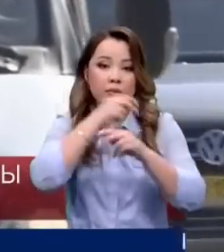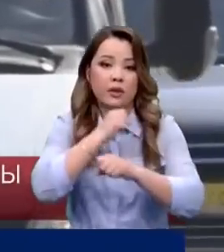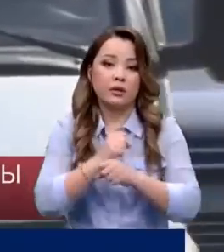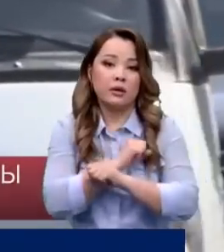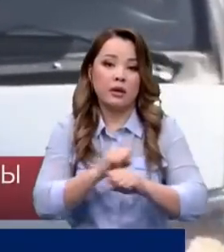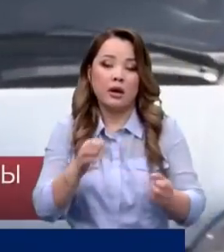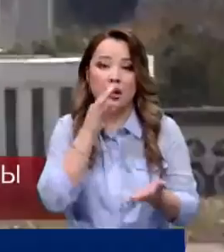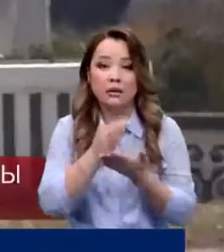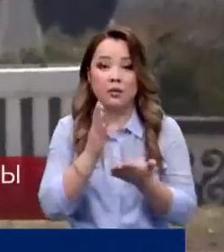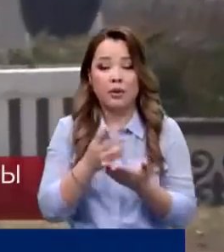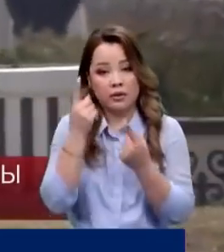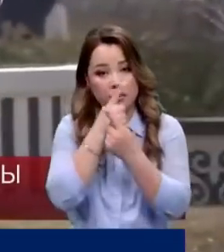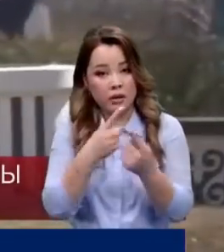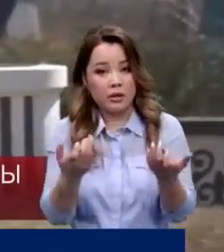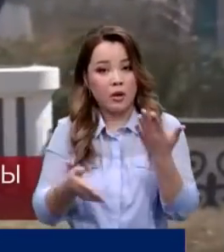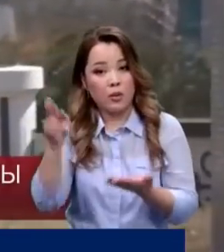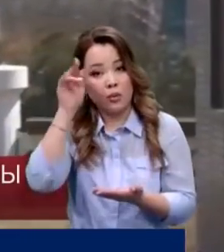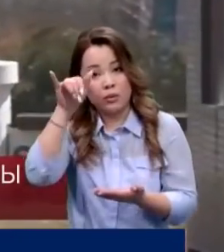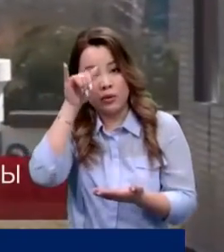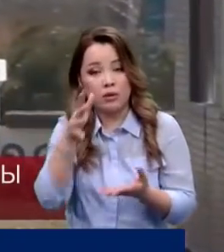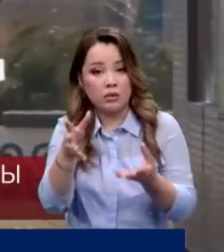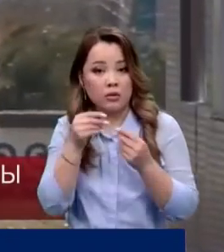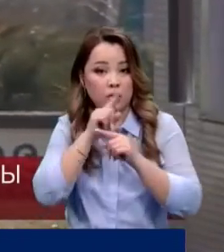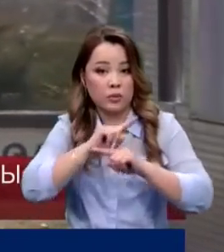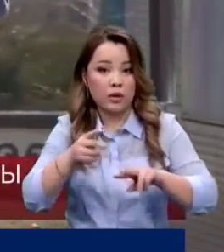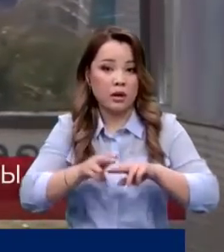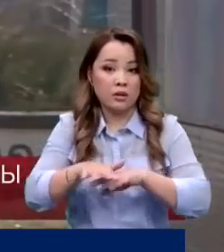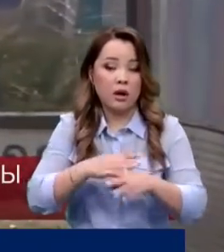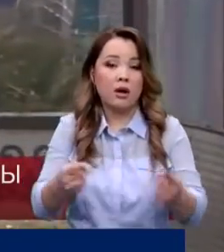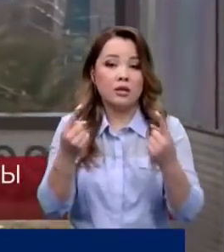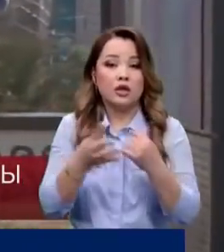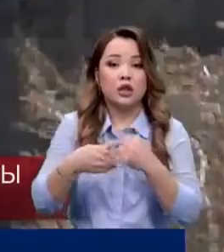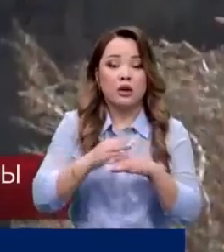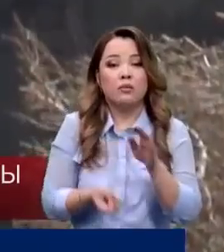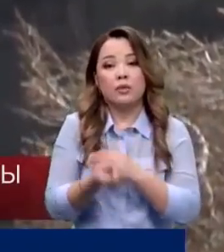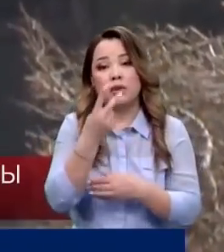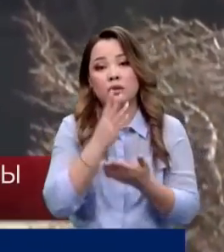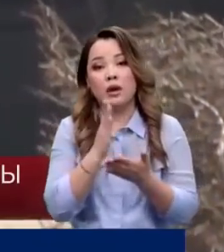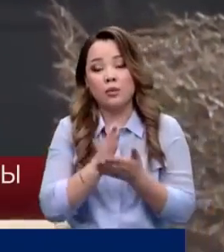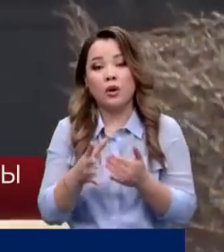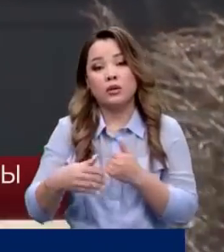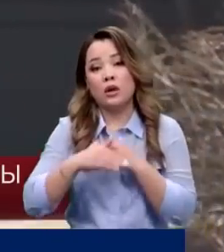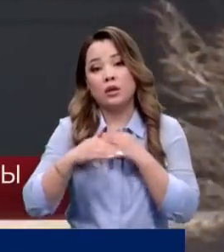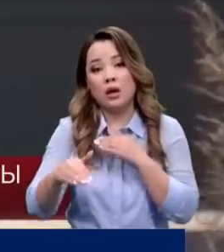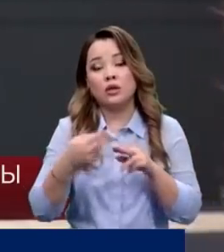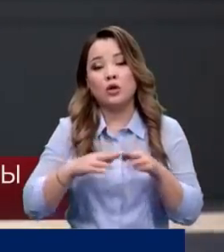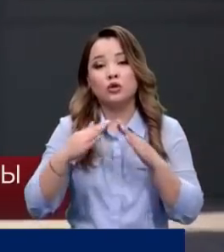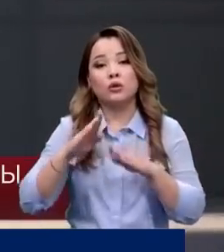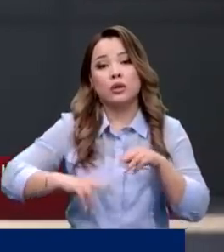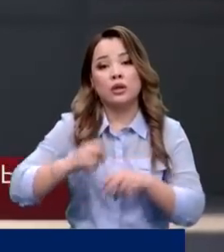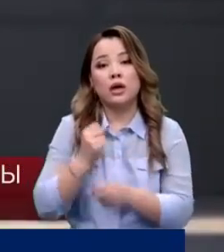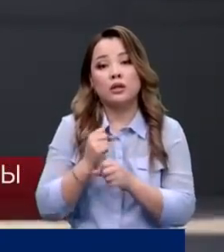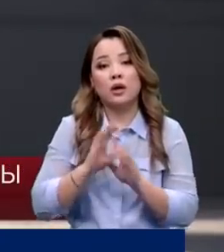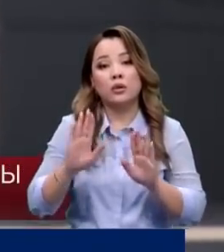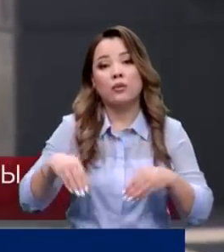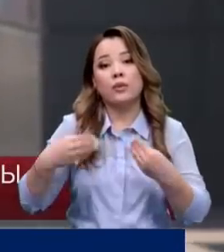керегін ескертеді. Егер сабақ алмасақ, тұйық жүйе қайта құрылып, ірі жер иелері пайда болмақ. Осы тұста жерге үй салынған соң барып